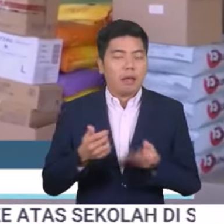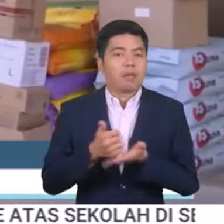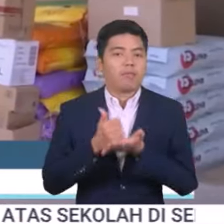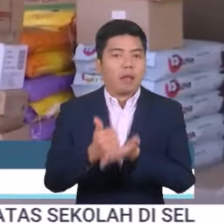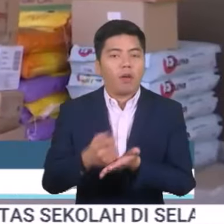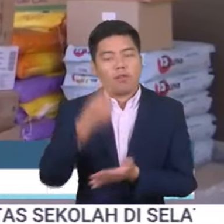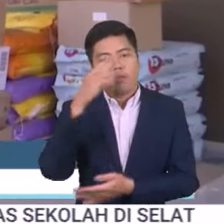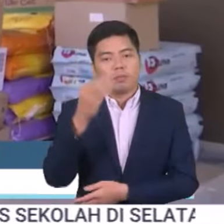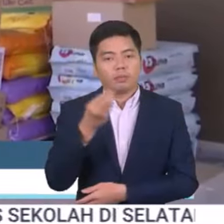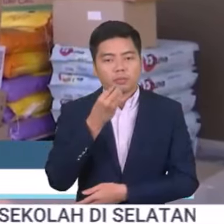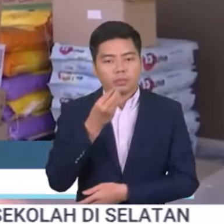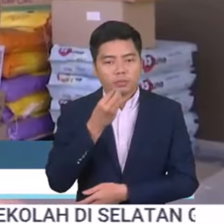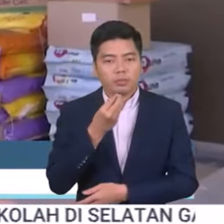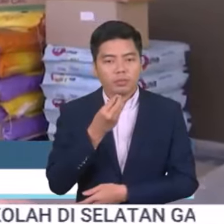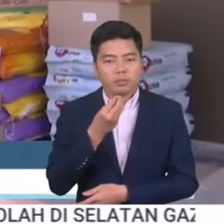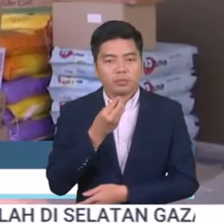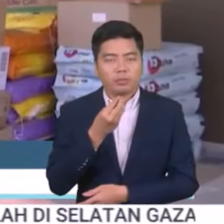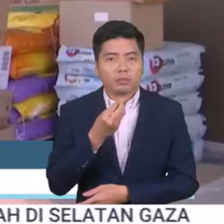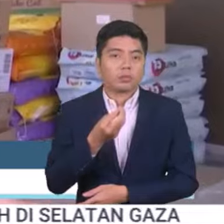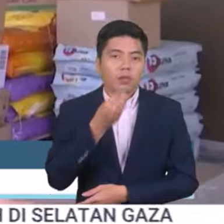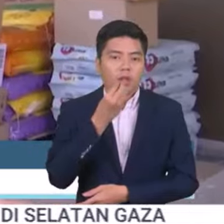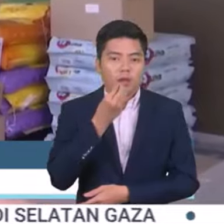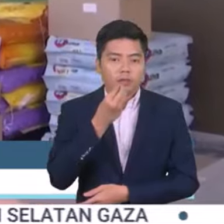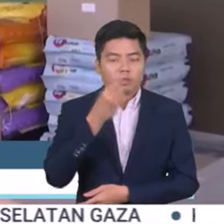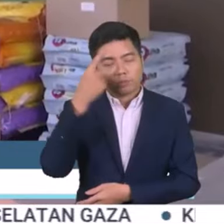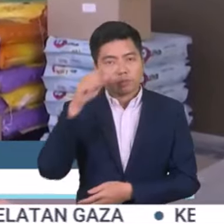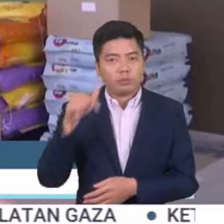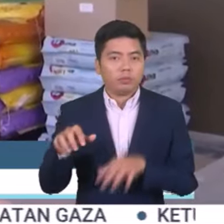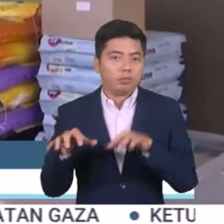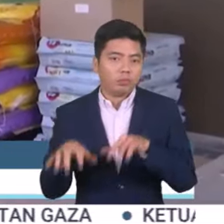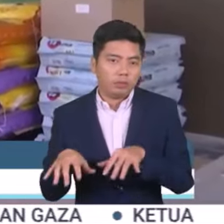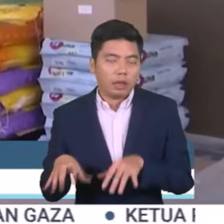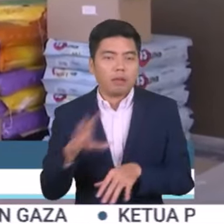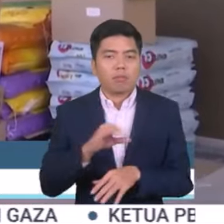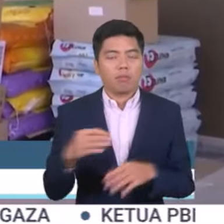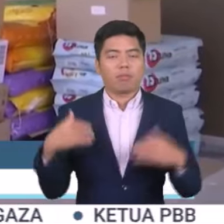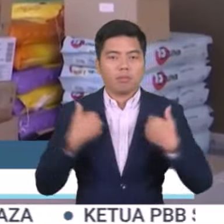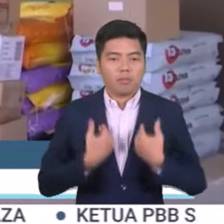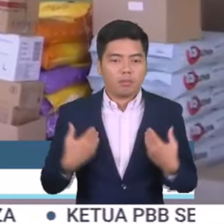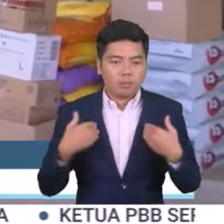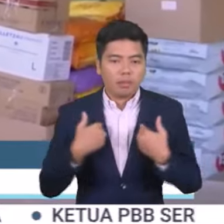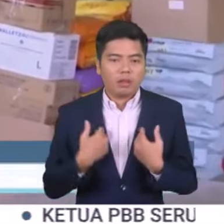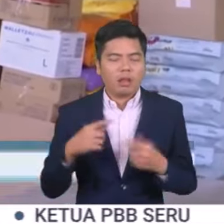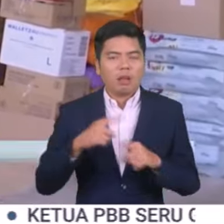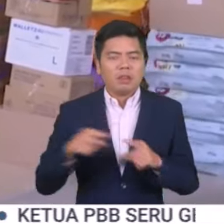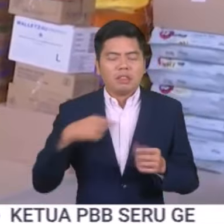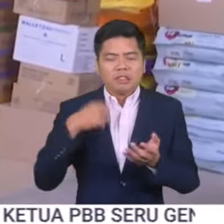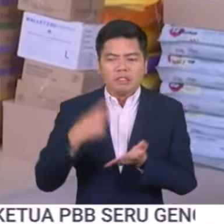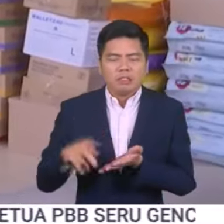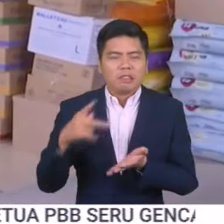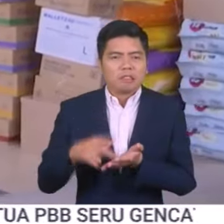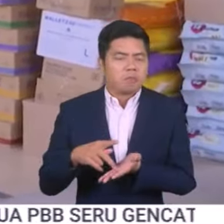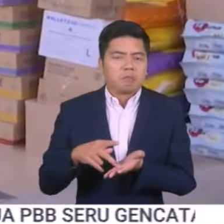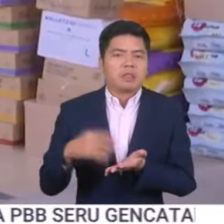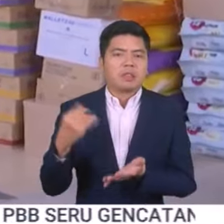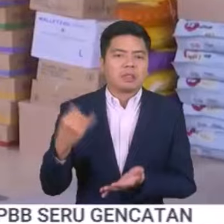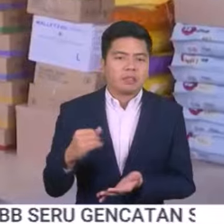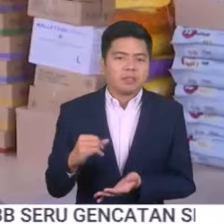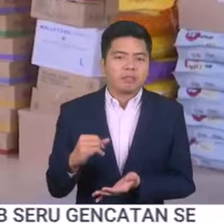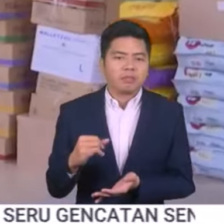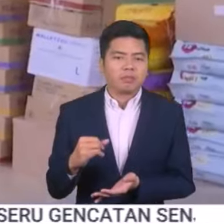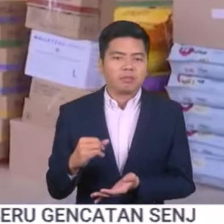lagi din, makannya din kan. Kadang-kadang saya satu bulan pun tak bertahan. Saya punya